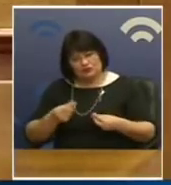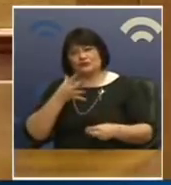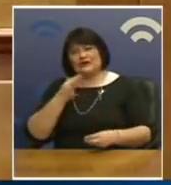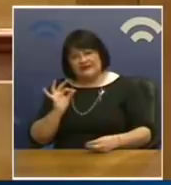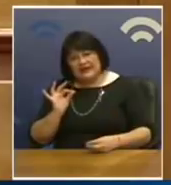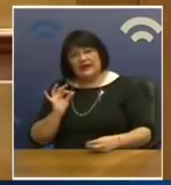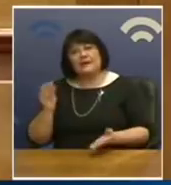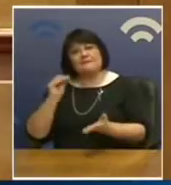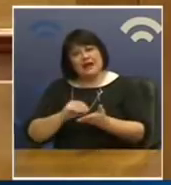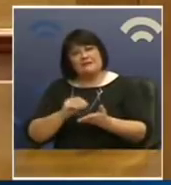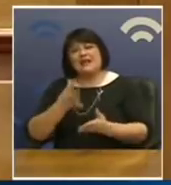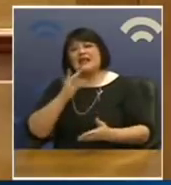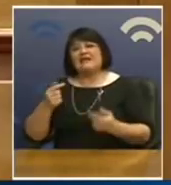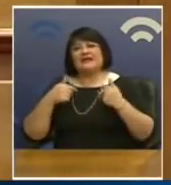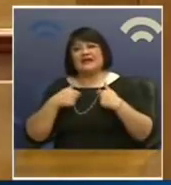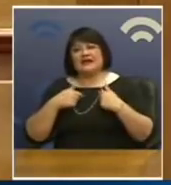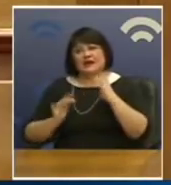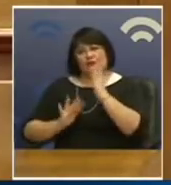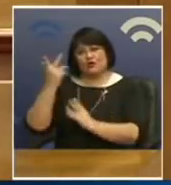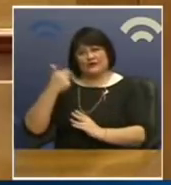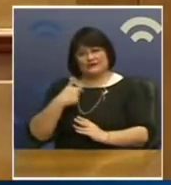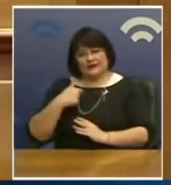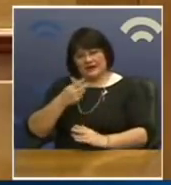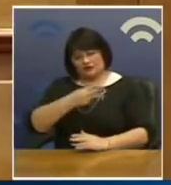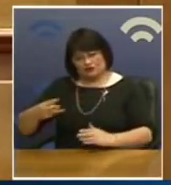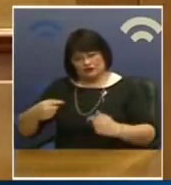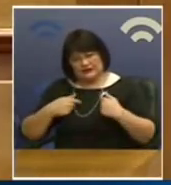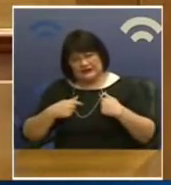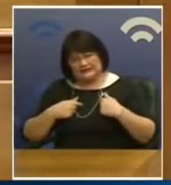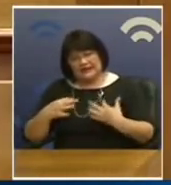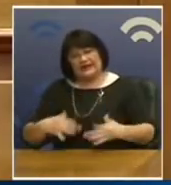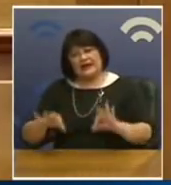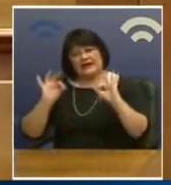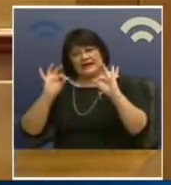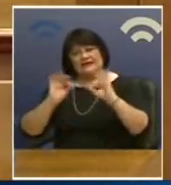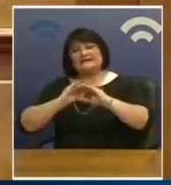δώσουν ξανά την ευκαιρία στην προοδευτική παράταξη του τόπου να ξεκινήσει και να